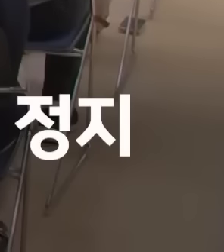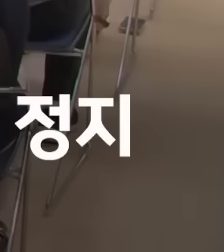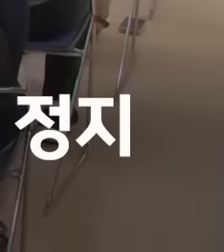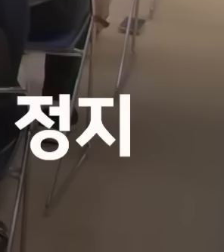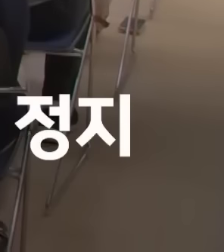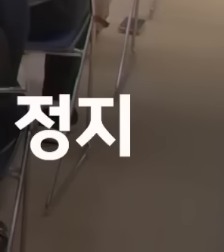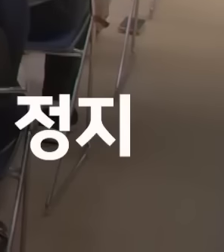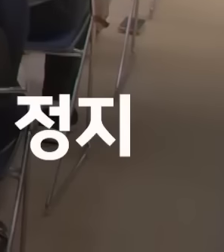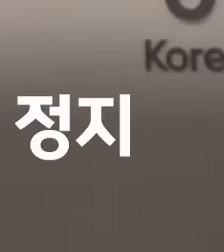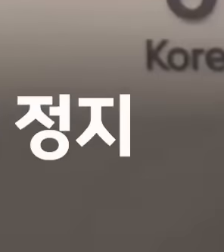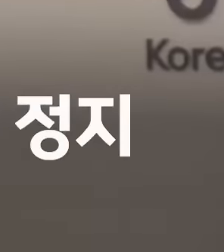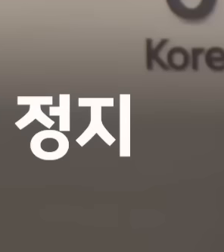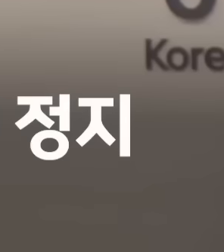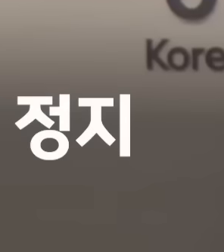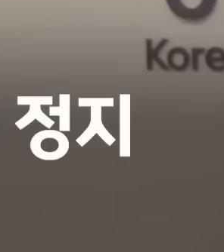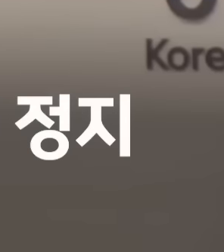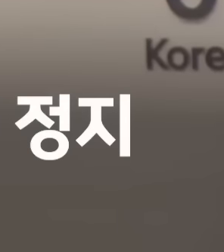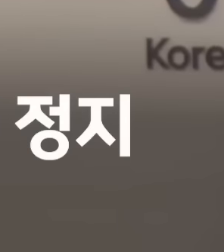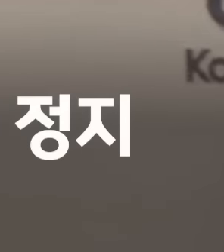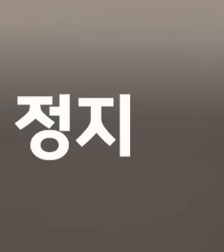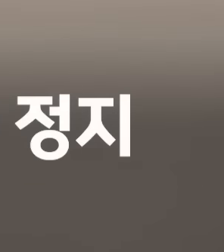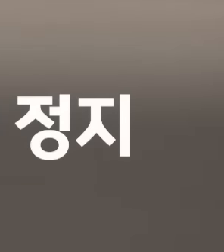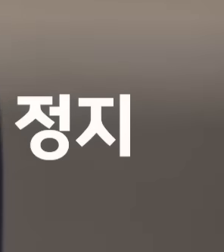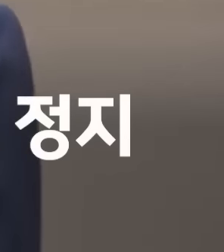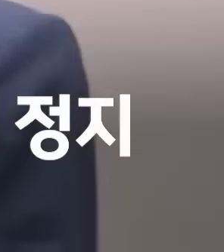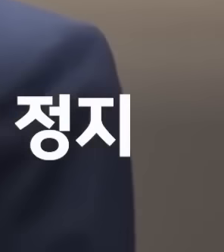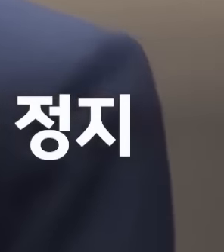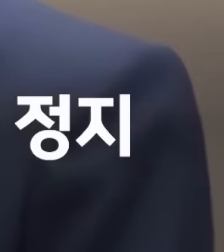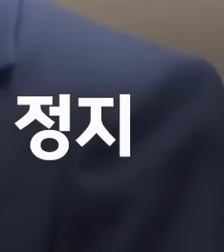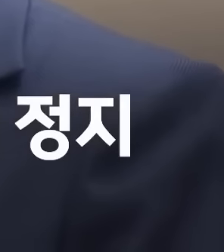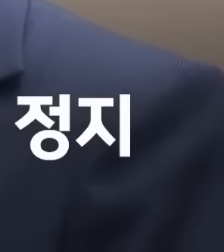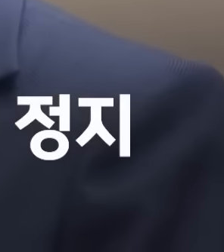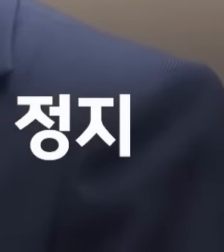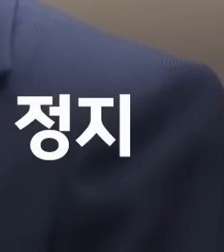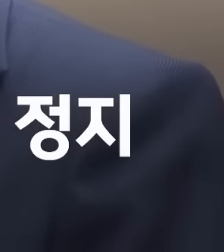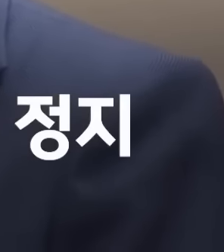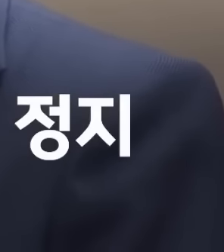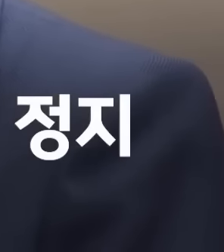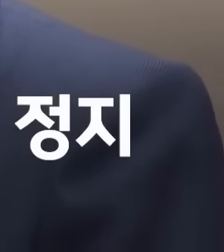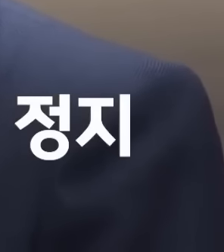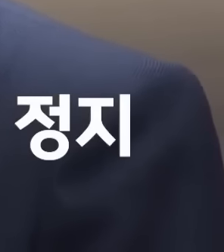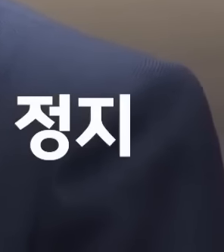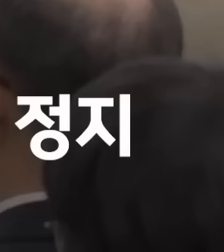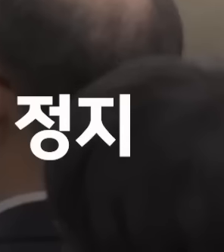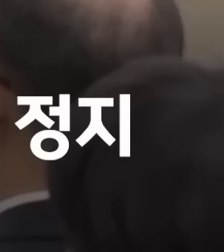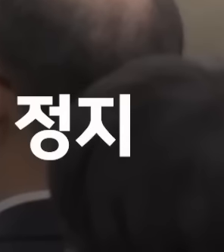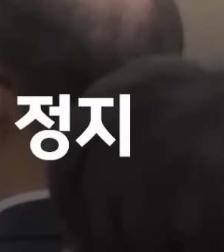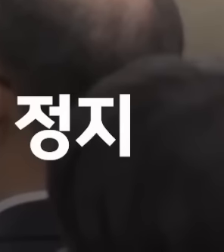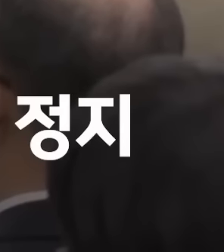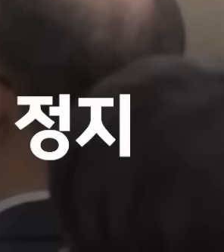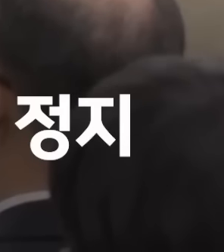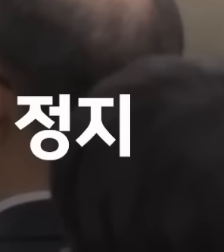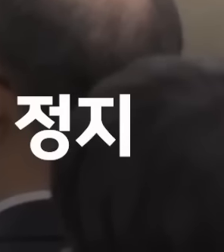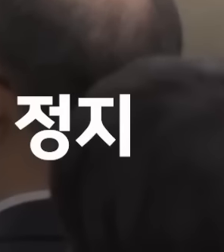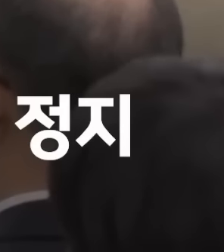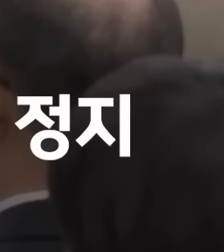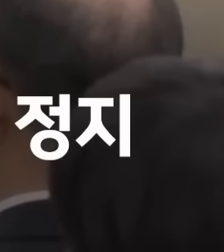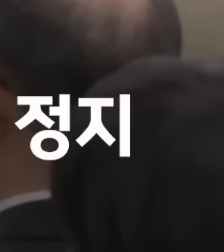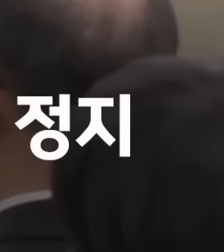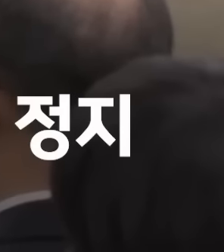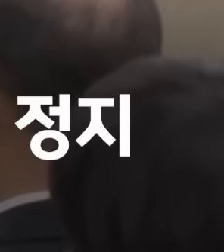이진숙 방송통신 위원장 체제에서 임명된 여섯명의 방송문화 진흥회 이사들에 대해 법원이 이달 26일까지 이들에 대한